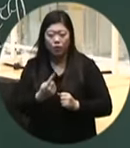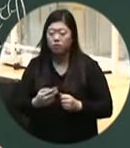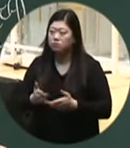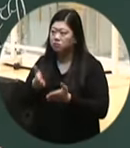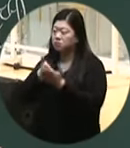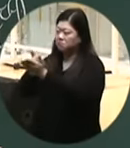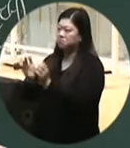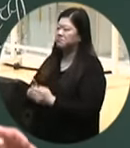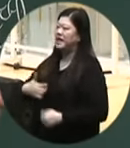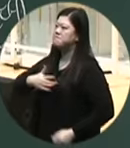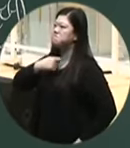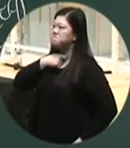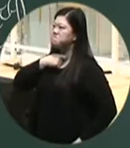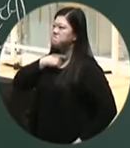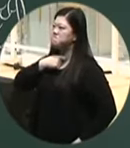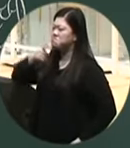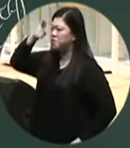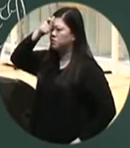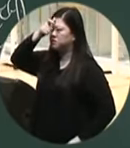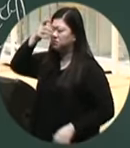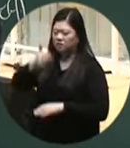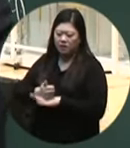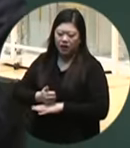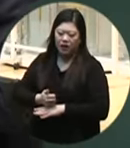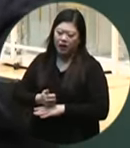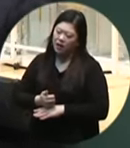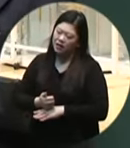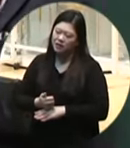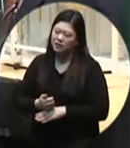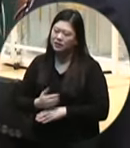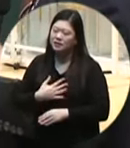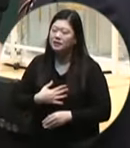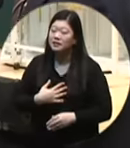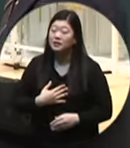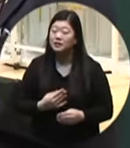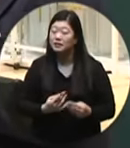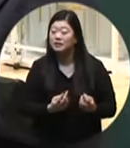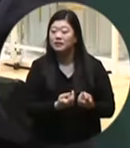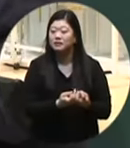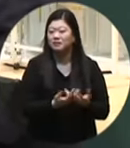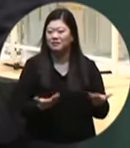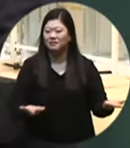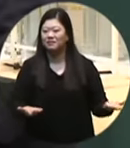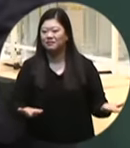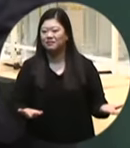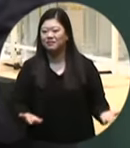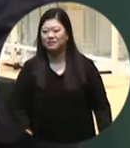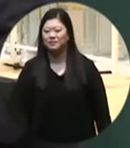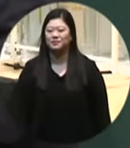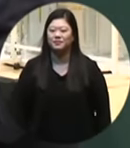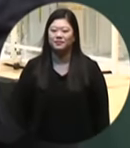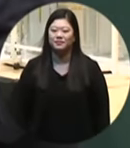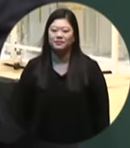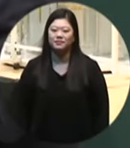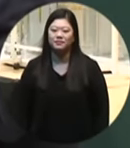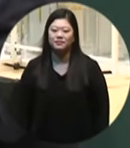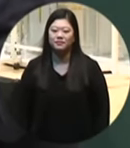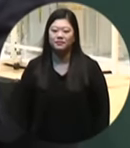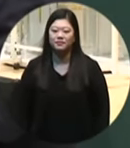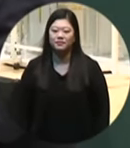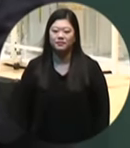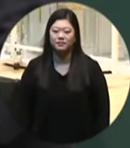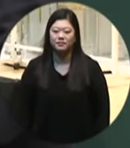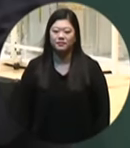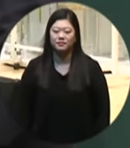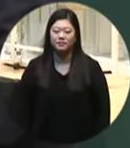없잖아요. And if it's from our own organizations and our own workers, I can be free to share what I think. But if it's from outsiders, they come in and give me their ideas of what they want to do.